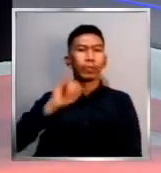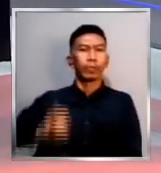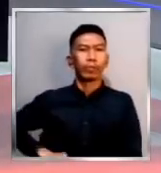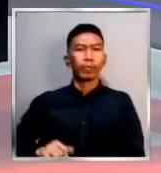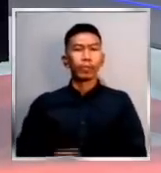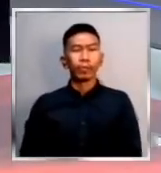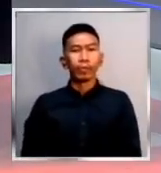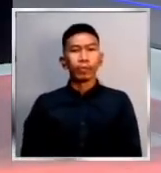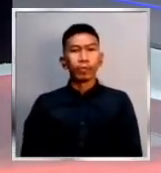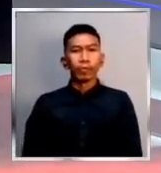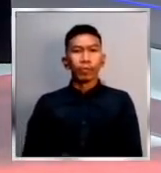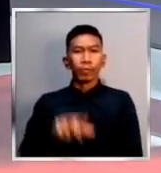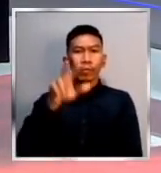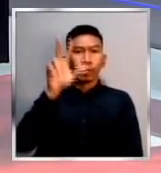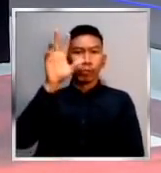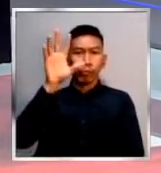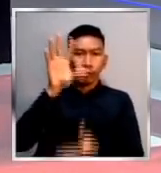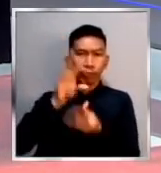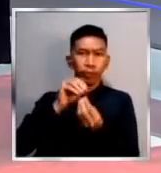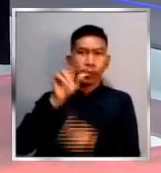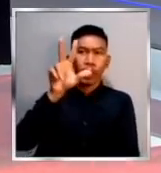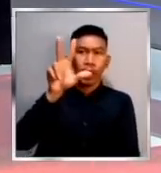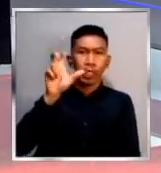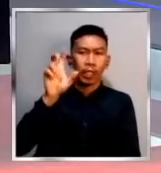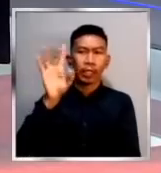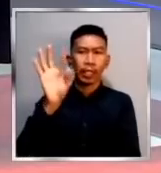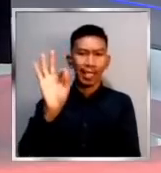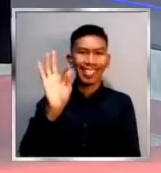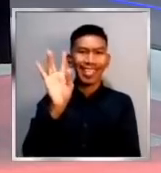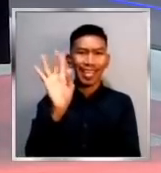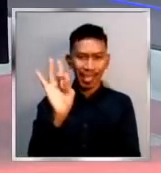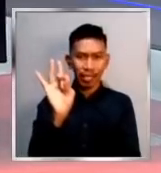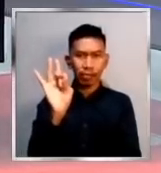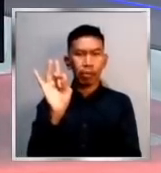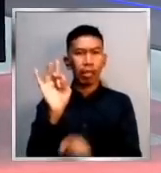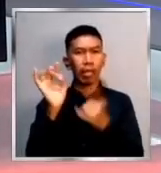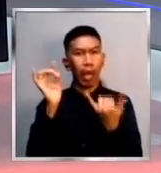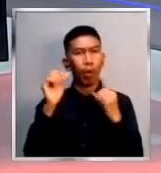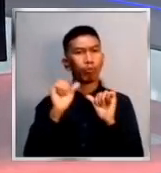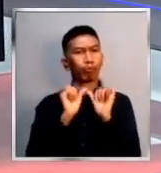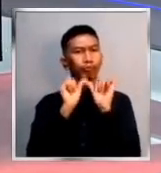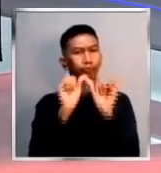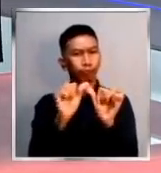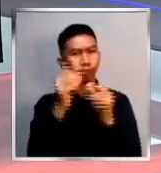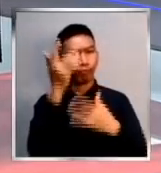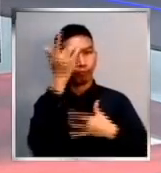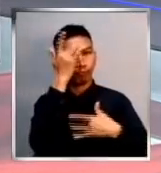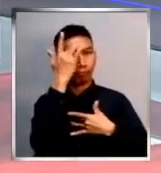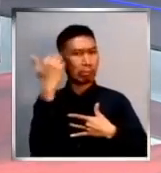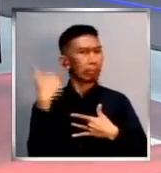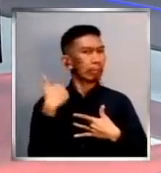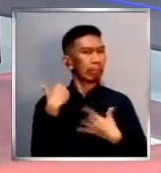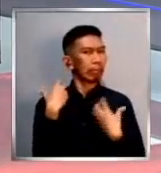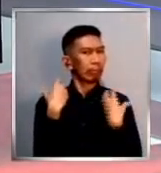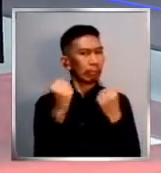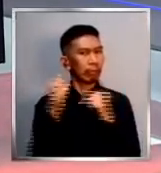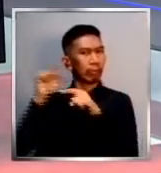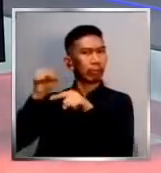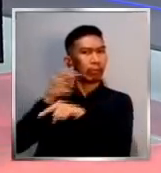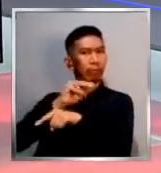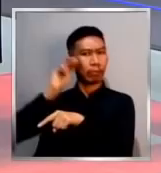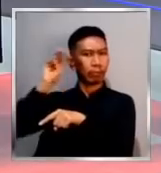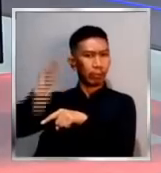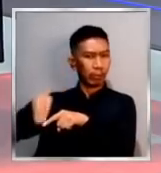398 ang active COVID-19 cases o yun pong mga nagpapagaling pa sa Maynila. Pero sa kabila nito, may mga hindi pa rin